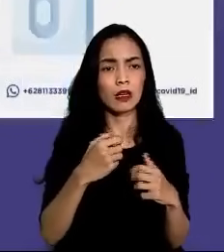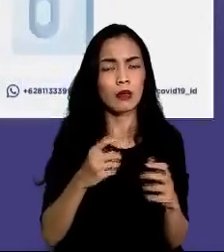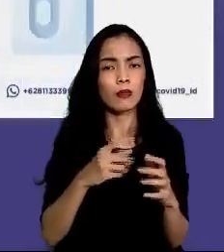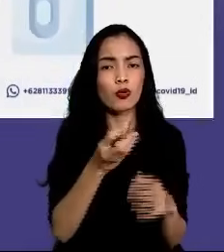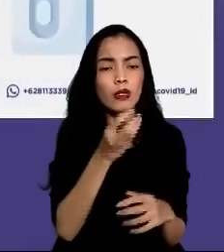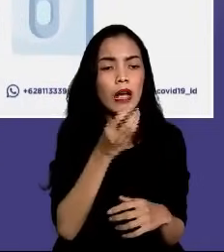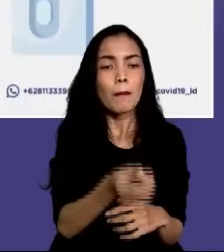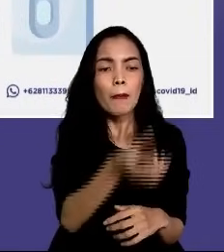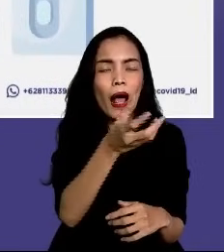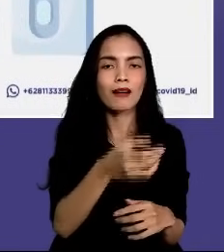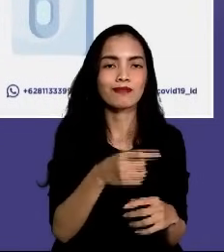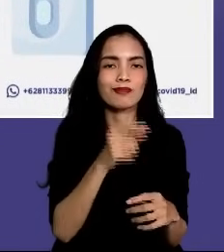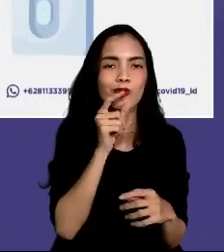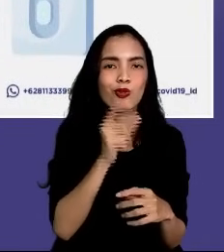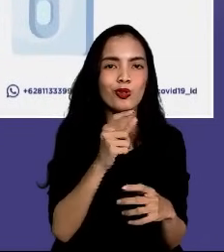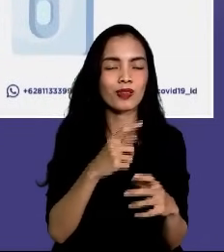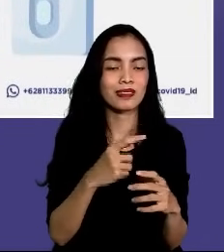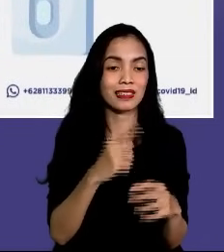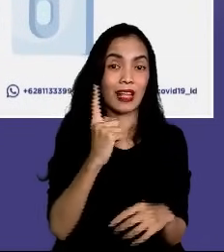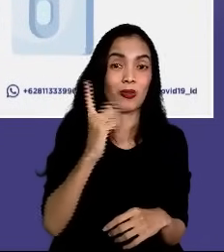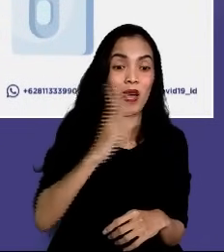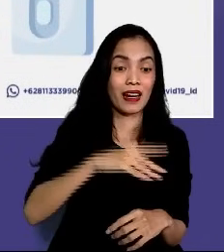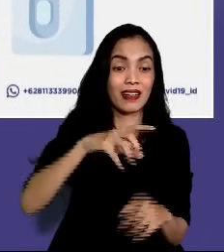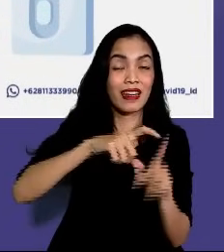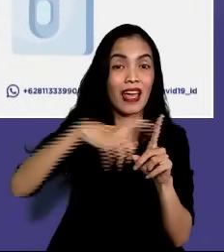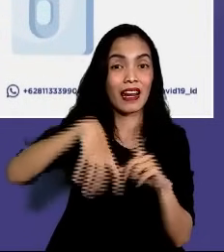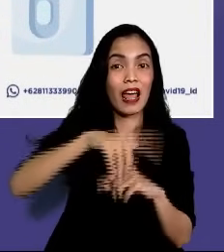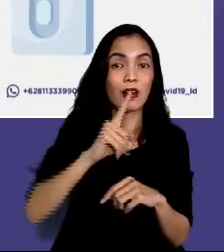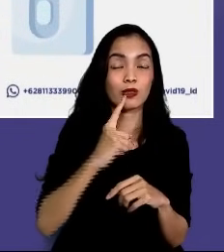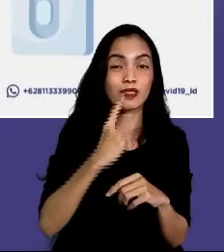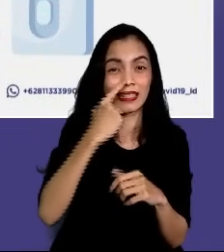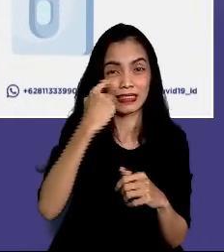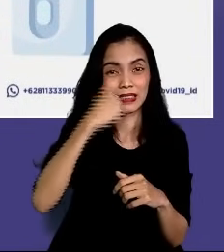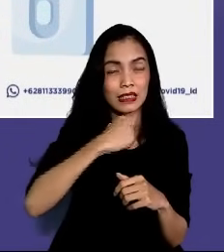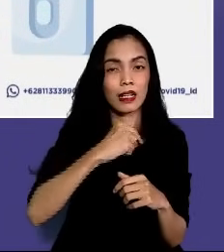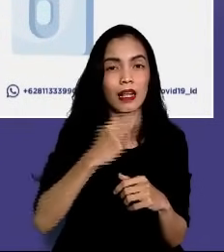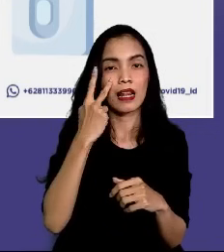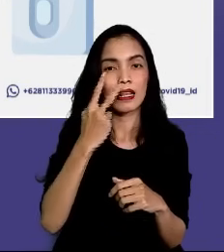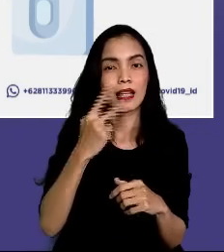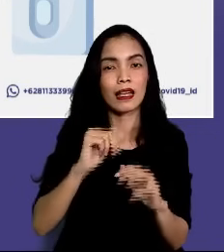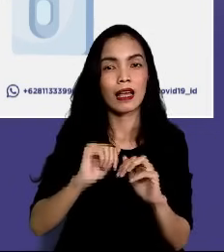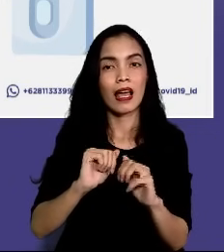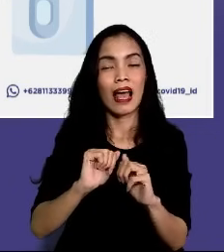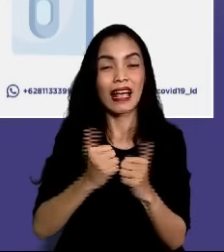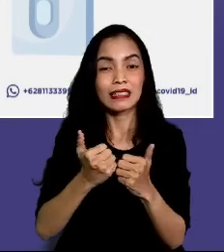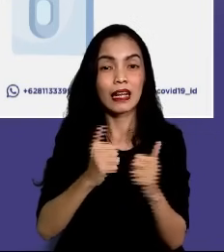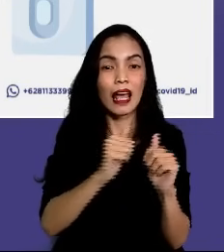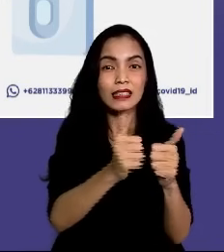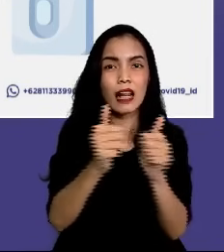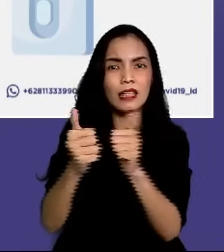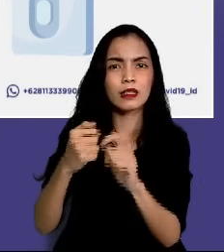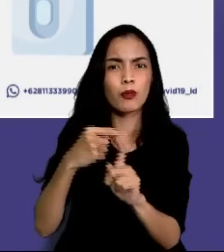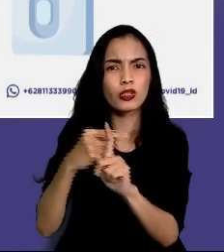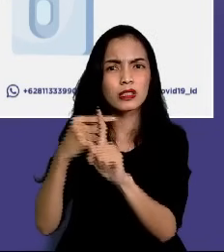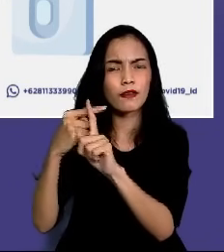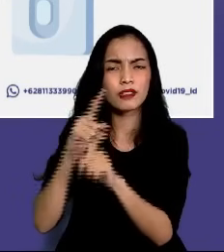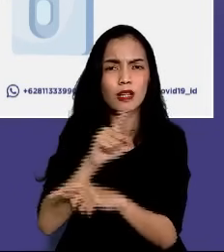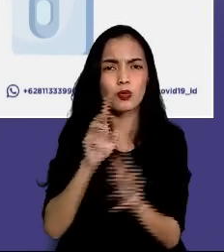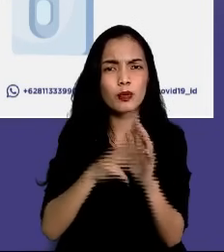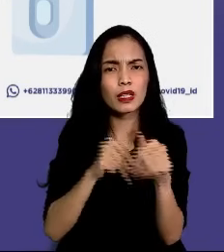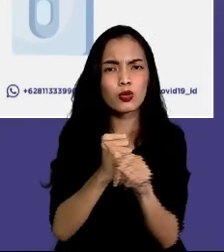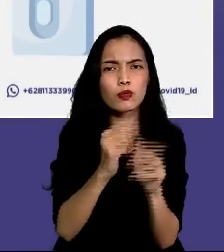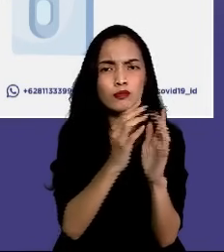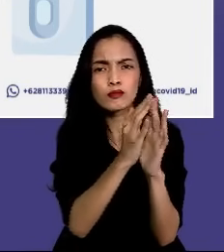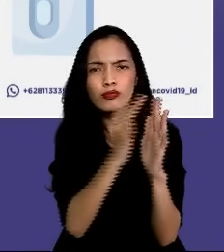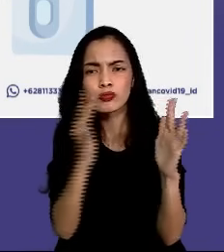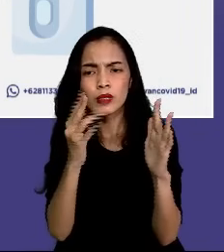per harinya berdasarkan tingkat positivity rate atau hasil positif dari seluruh tes yang dilakukan secara mingguan